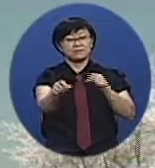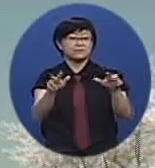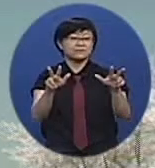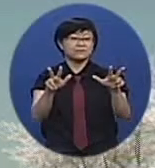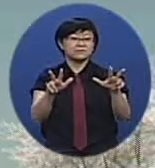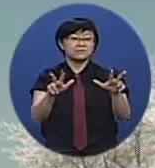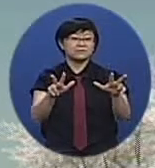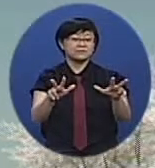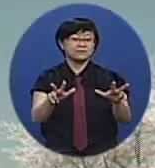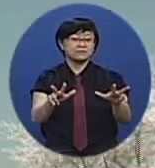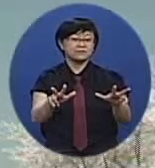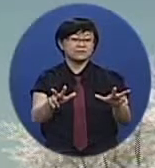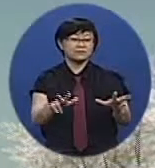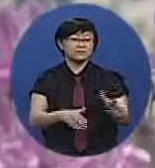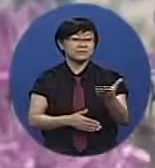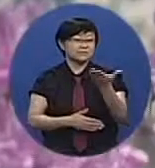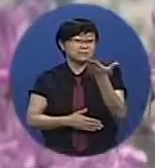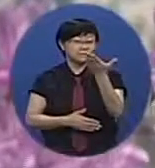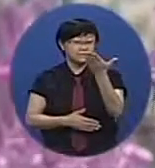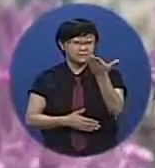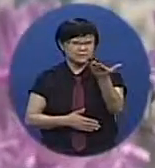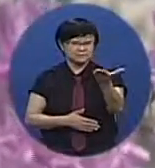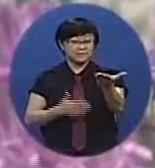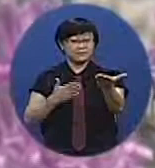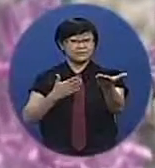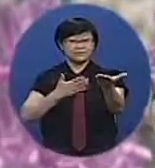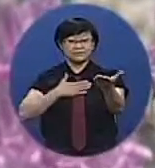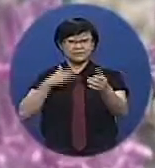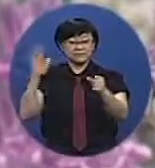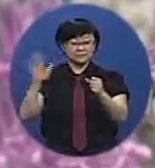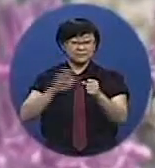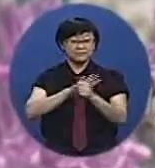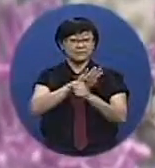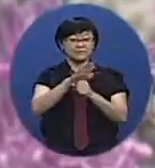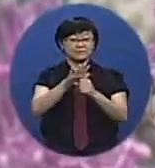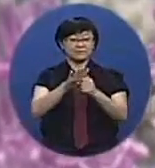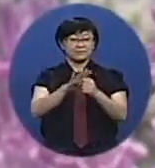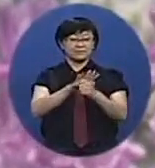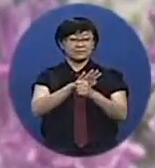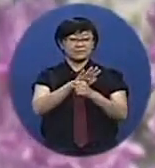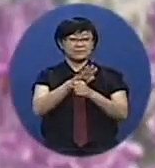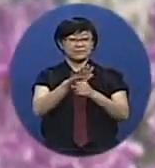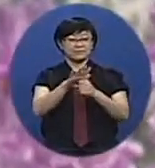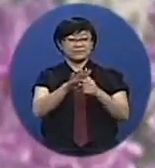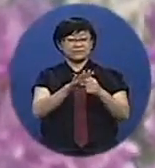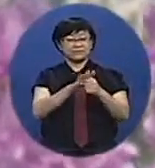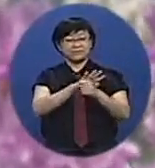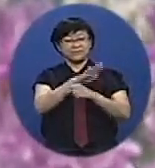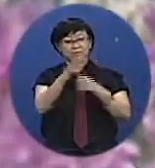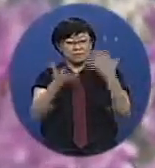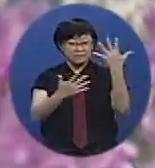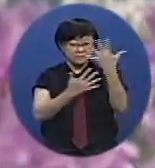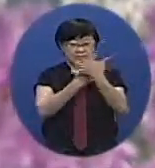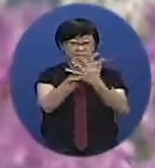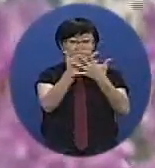것 아직도 그대는 내 사랑